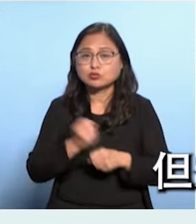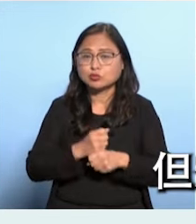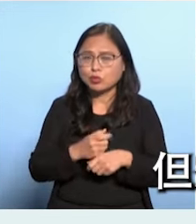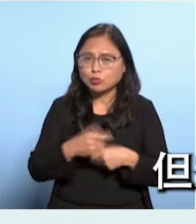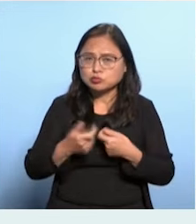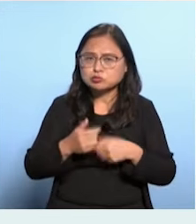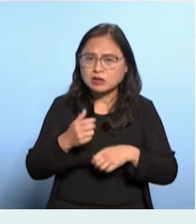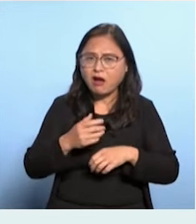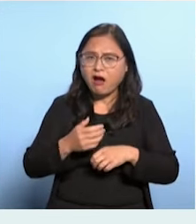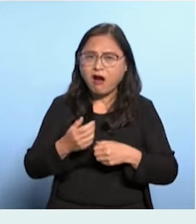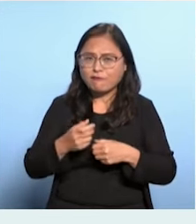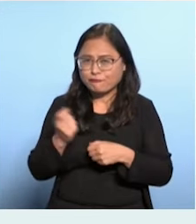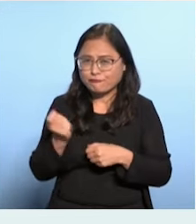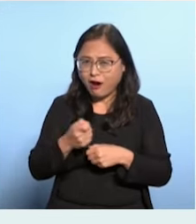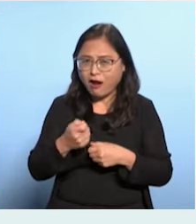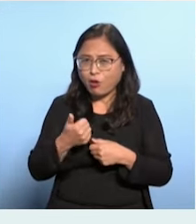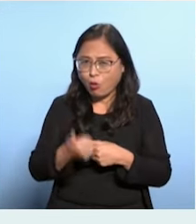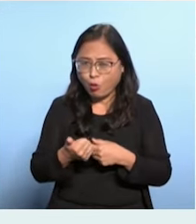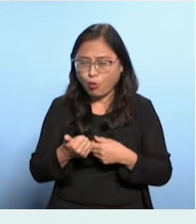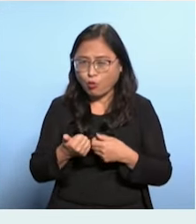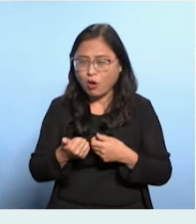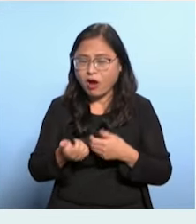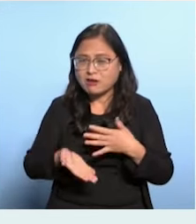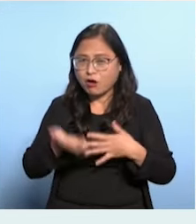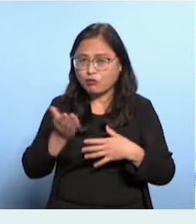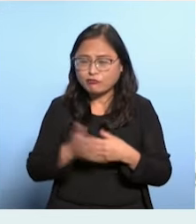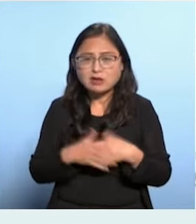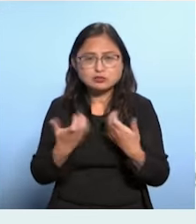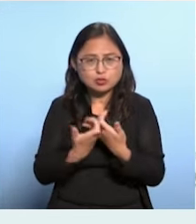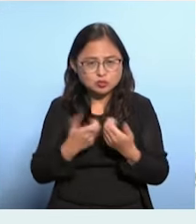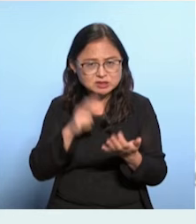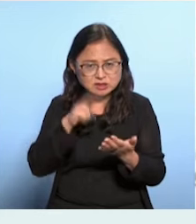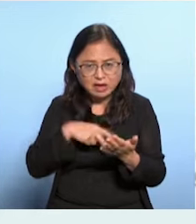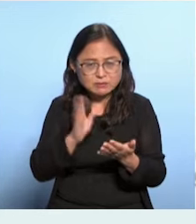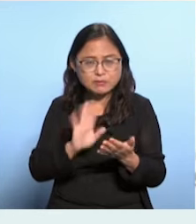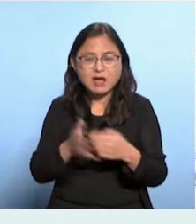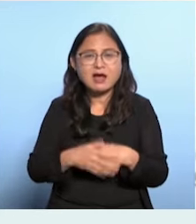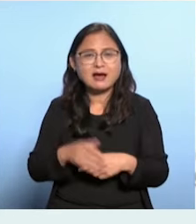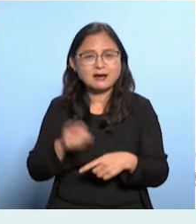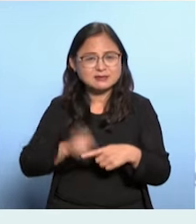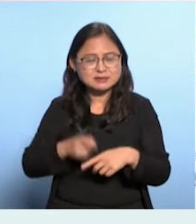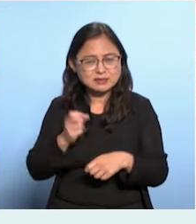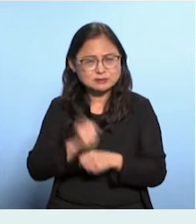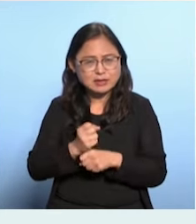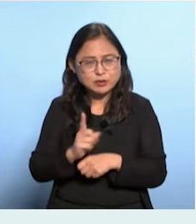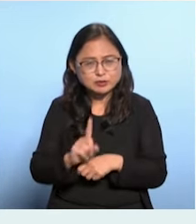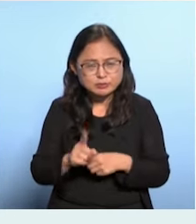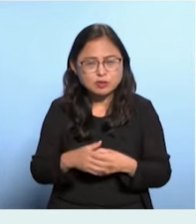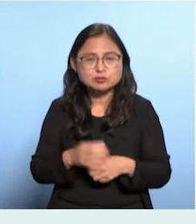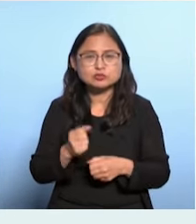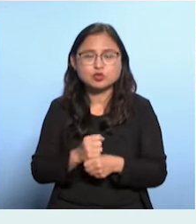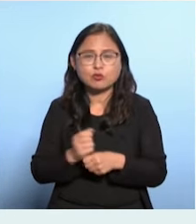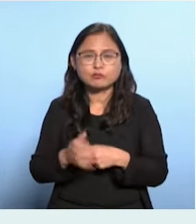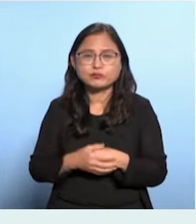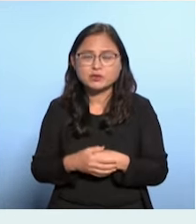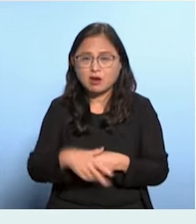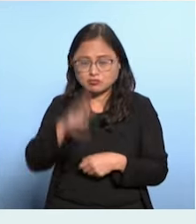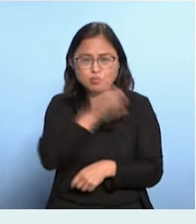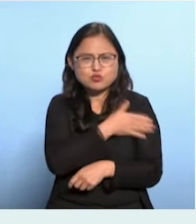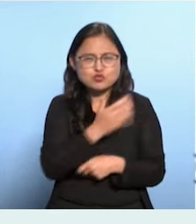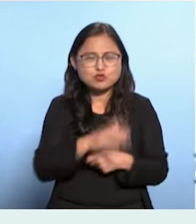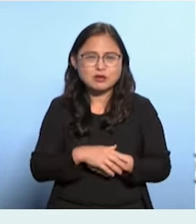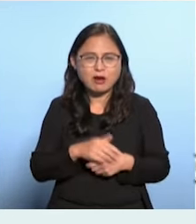數字，更重要是看績效。要改變公務員各自為政、少做少錯、不做不